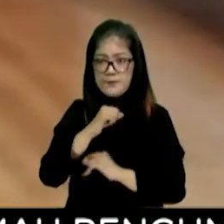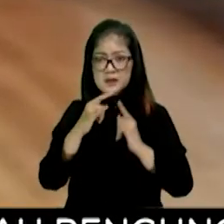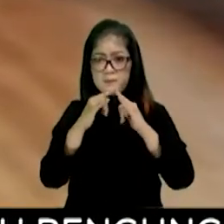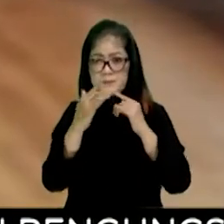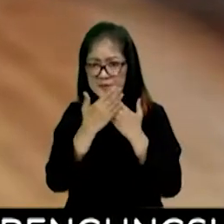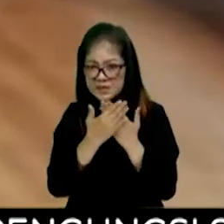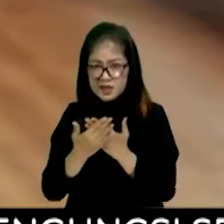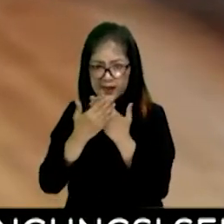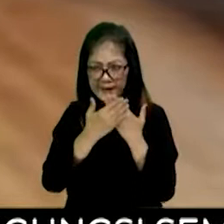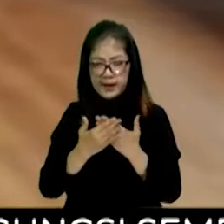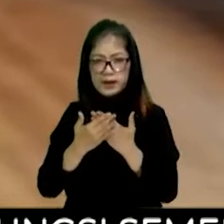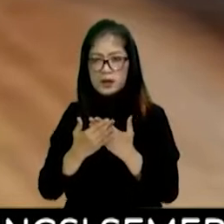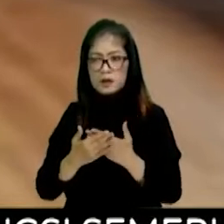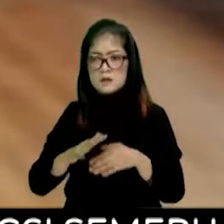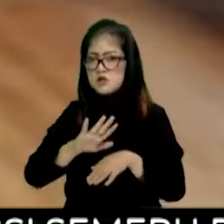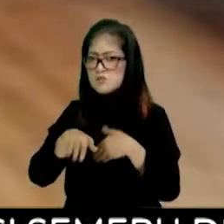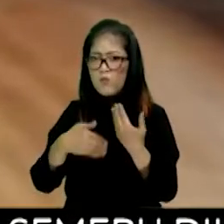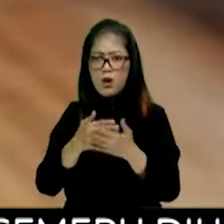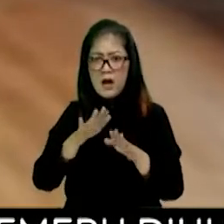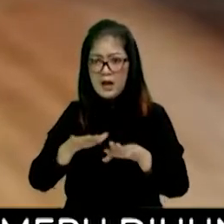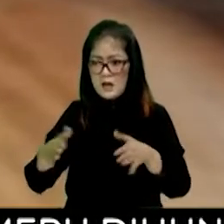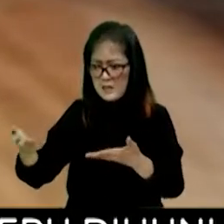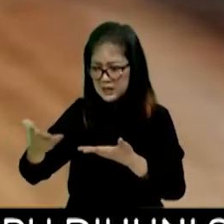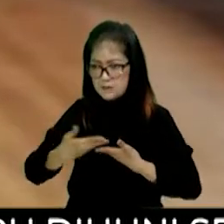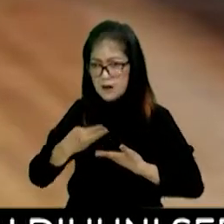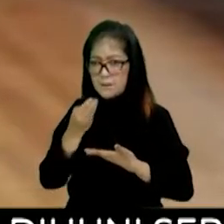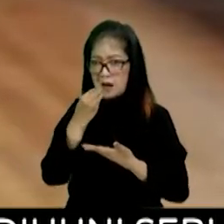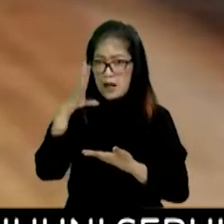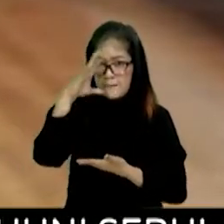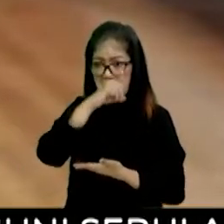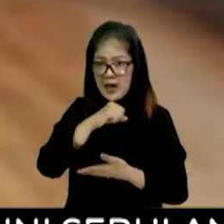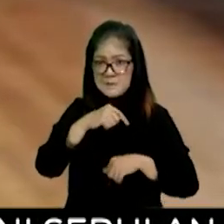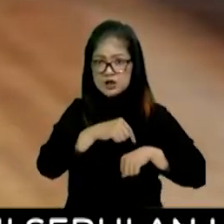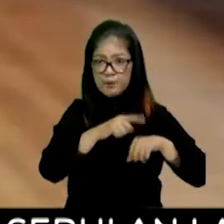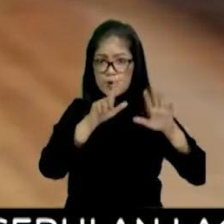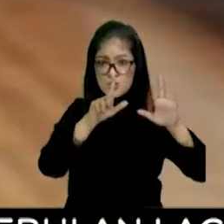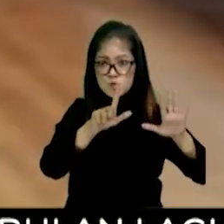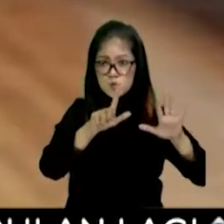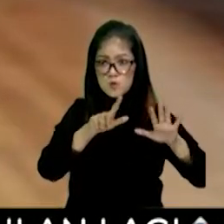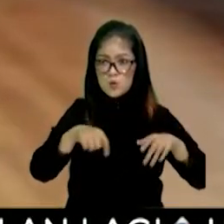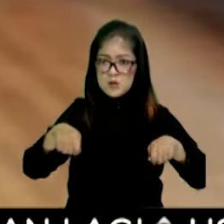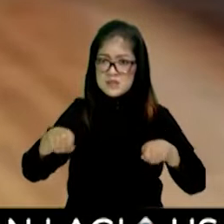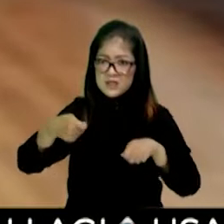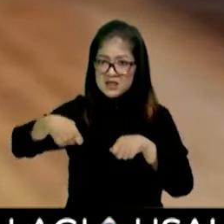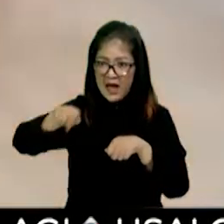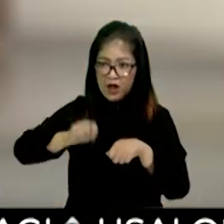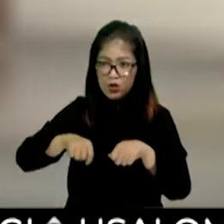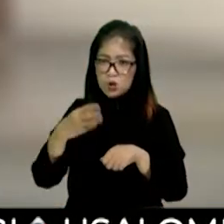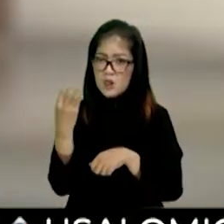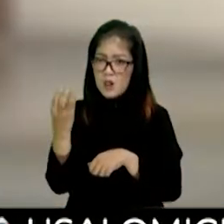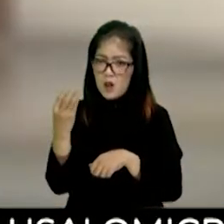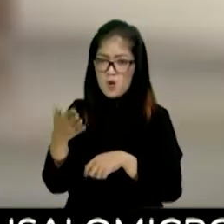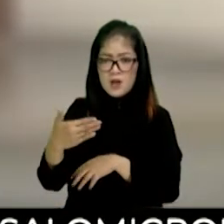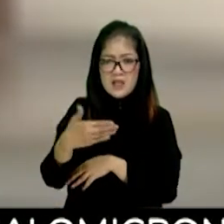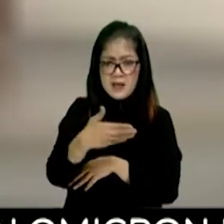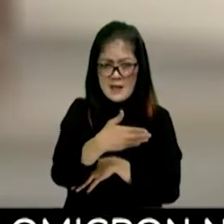Kejadian bermula saat seluruh santri mendapatkan jatah makan malam pada pukul 7 malam dengan menu sayur, telur, dan ikan.